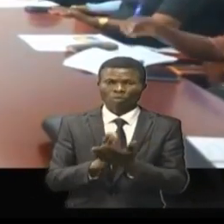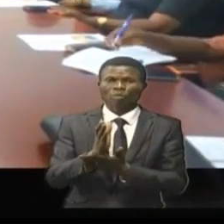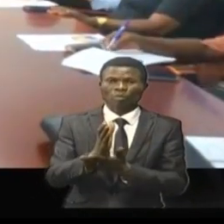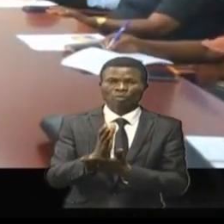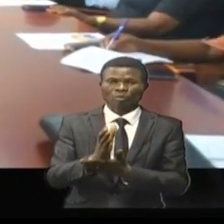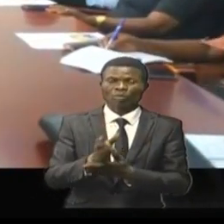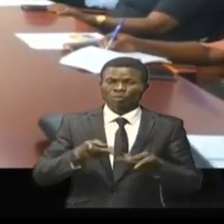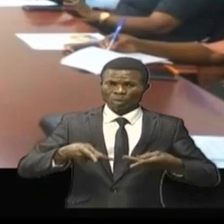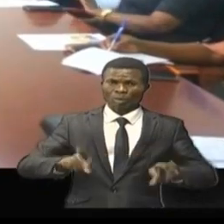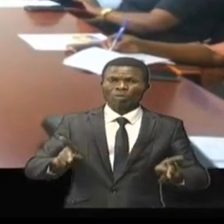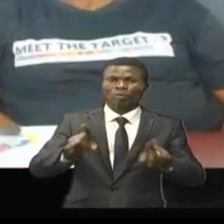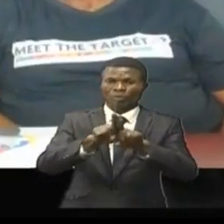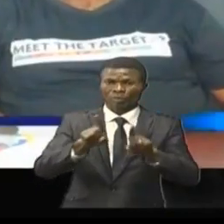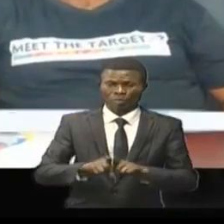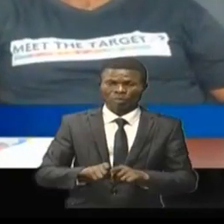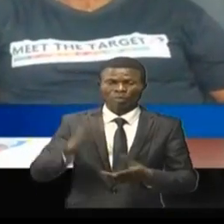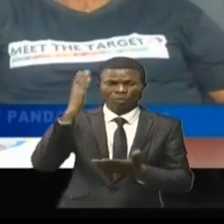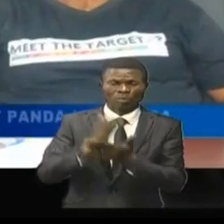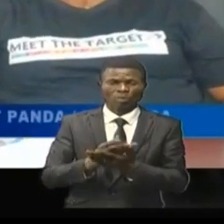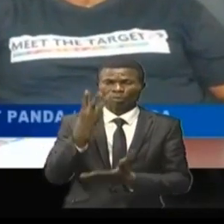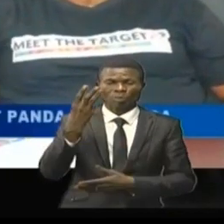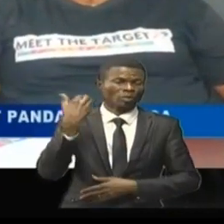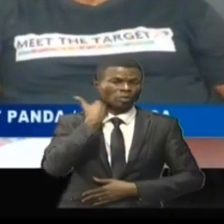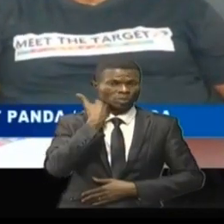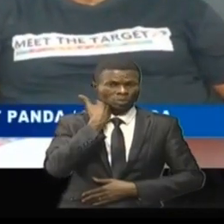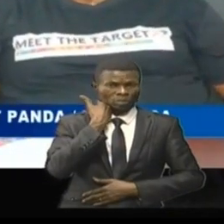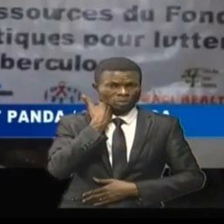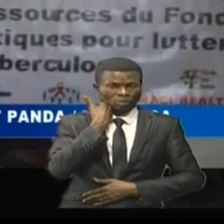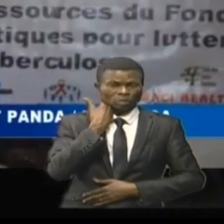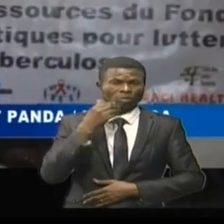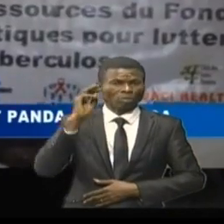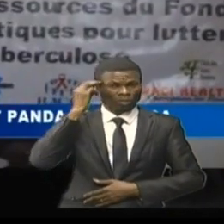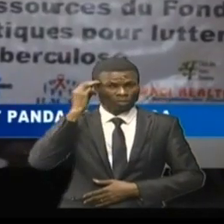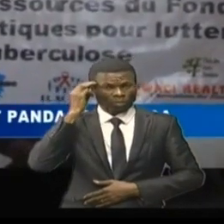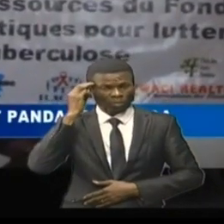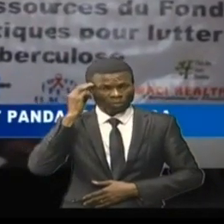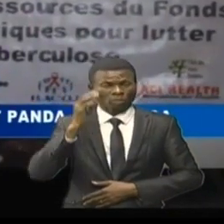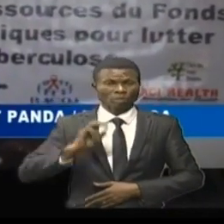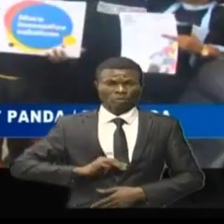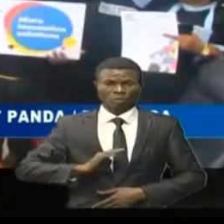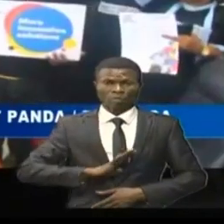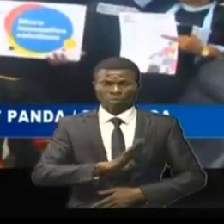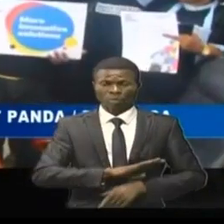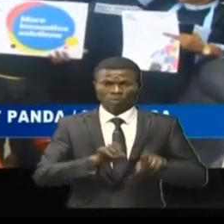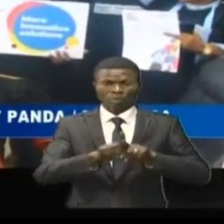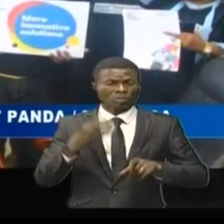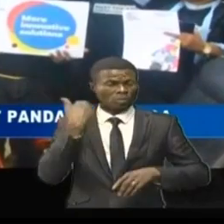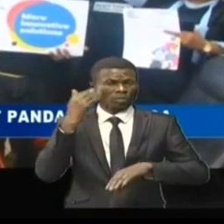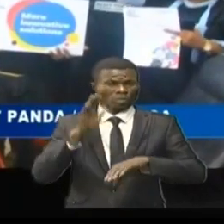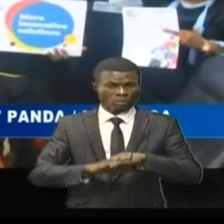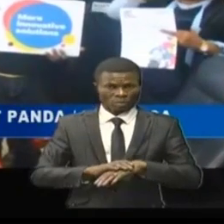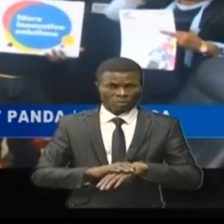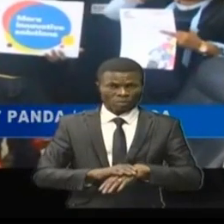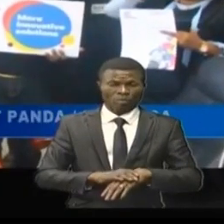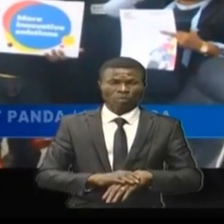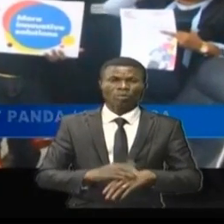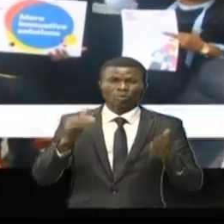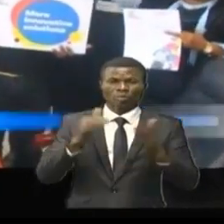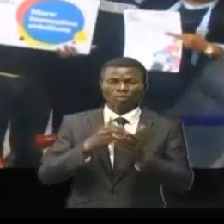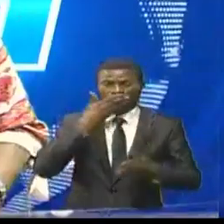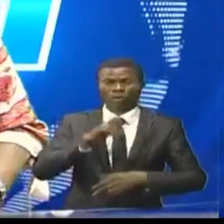qui permettra d'éradiquer toutes ces 3 maladies, le VIH, la tuberculose et le paludisme à l'ère de